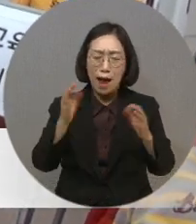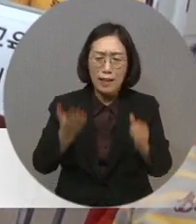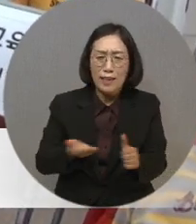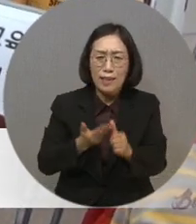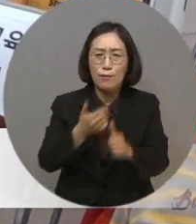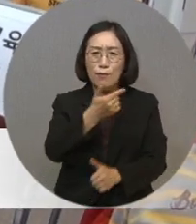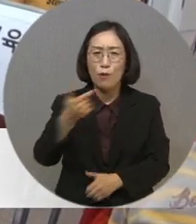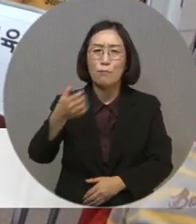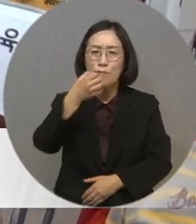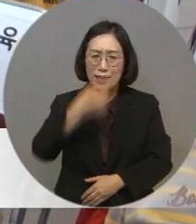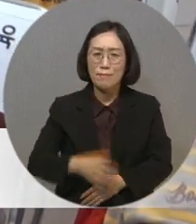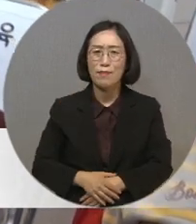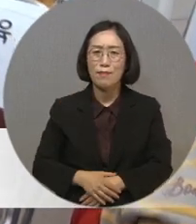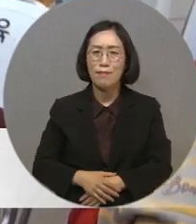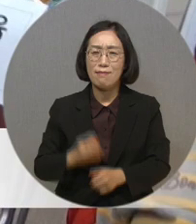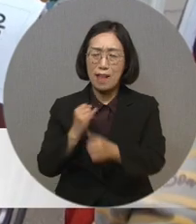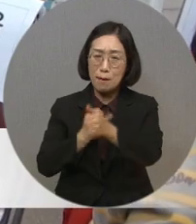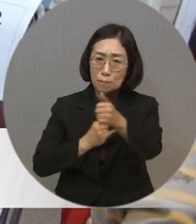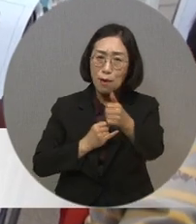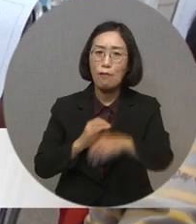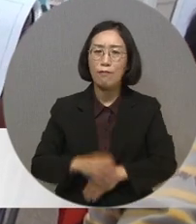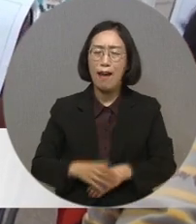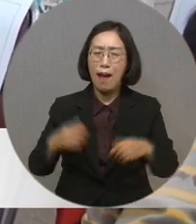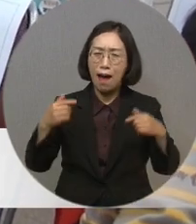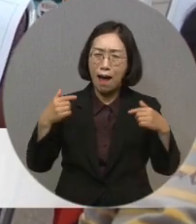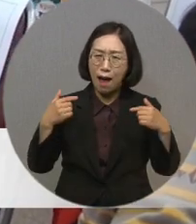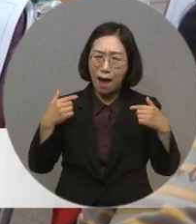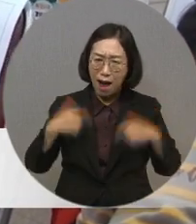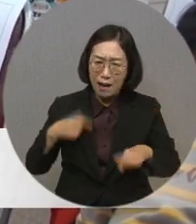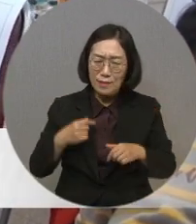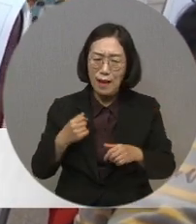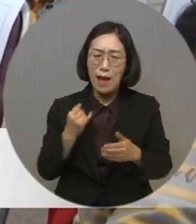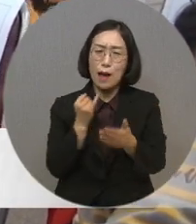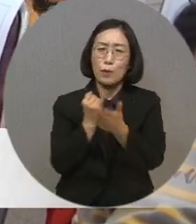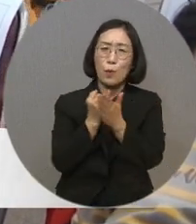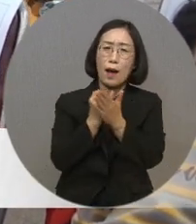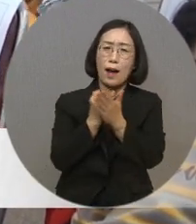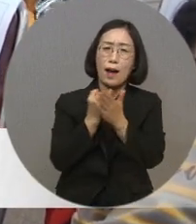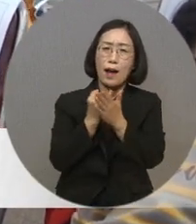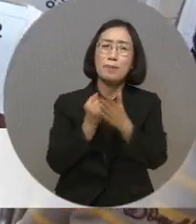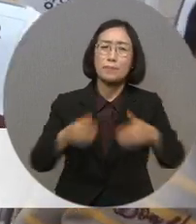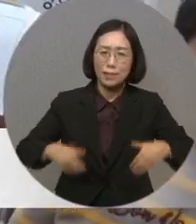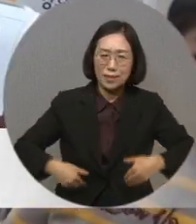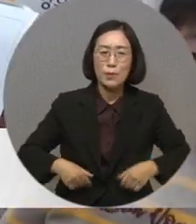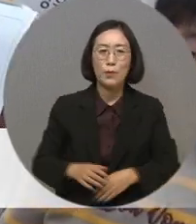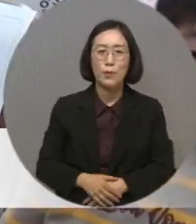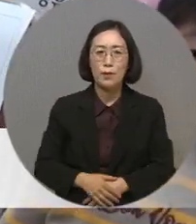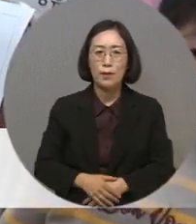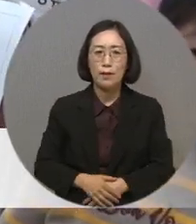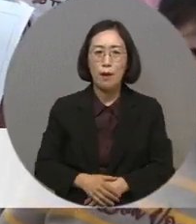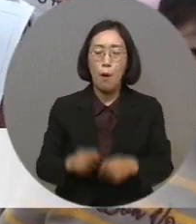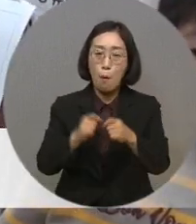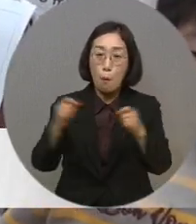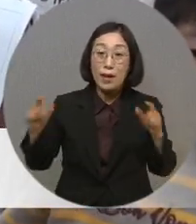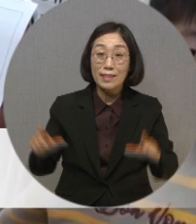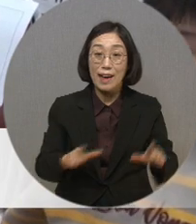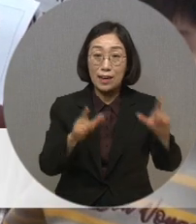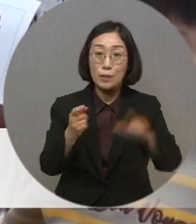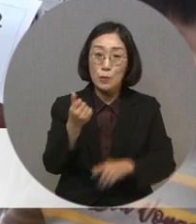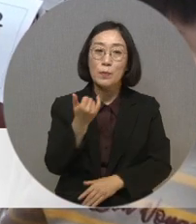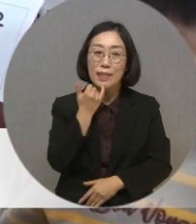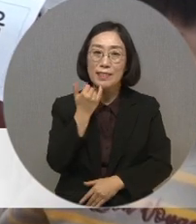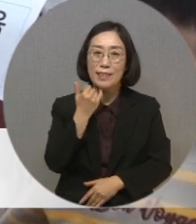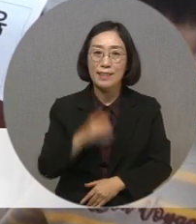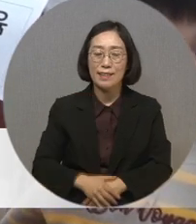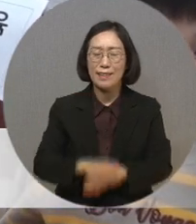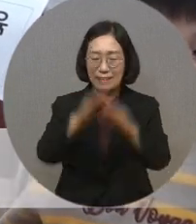너무 힘들었어요. 왜냐면 애기 아빠 옆에 마도 와주세요. 한국 와서 오래 살아 좀